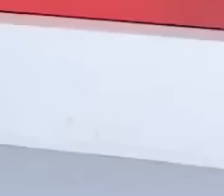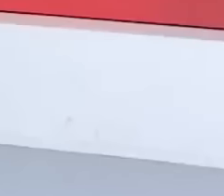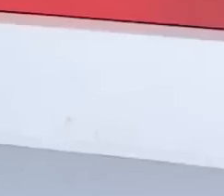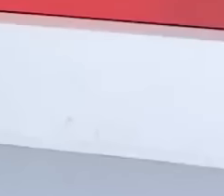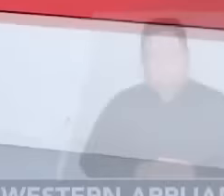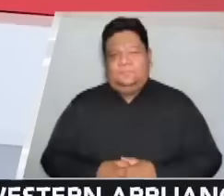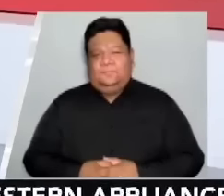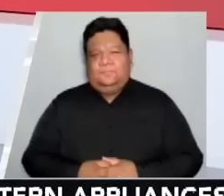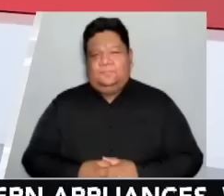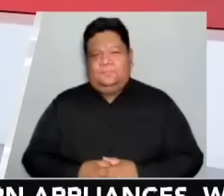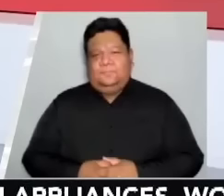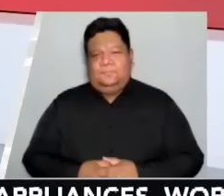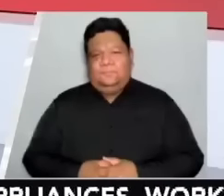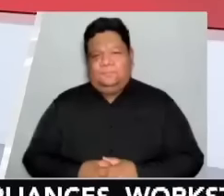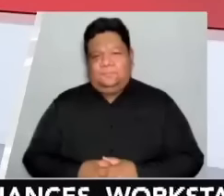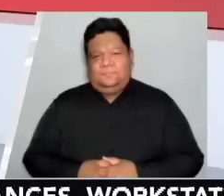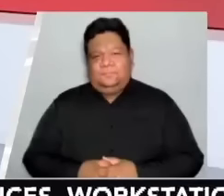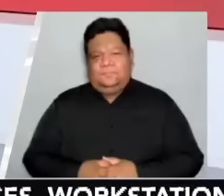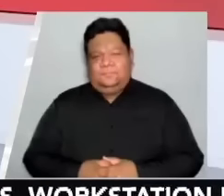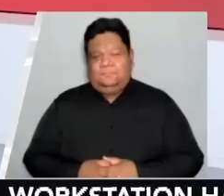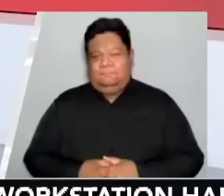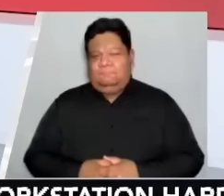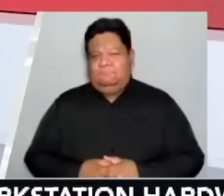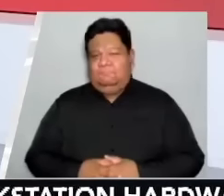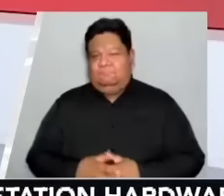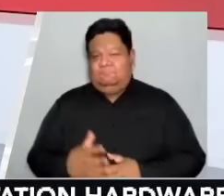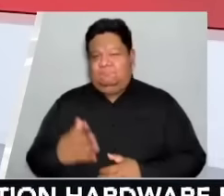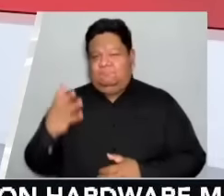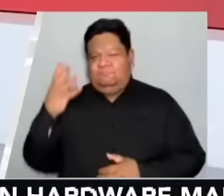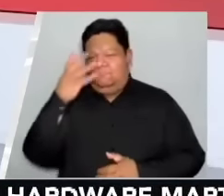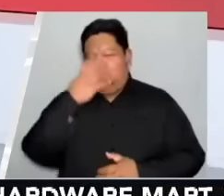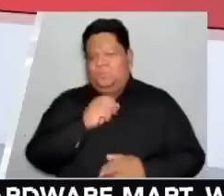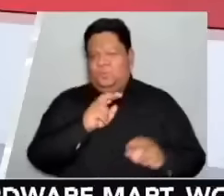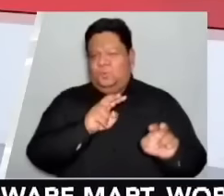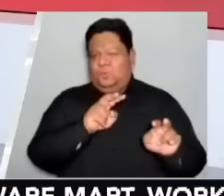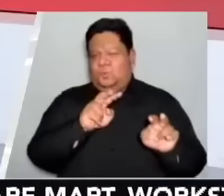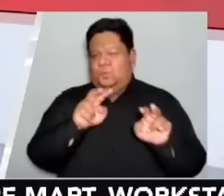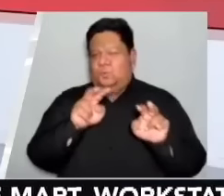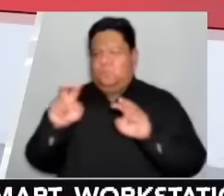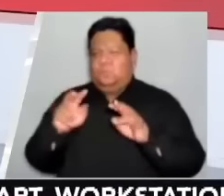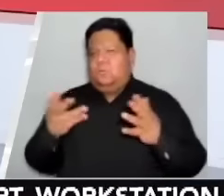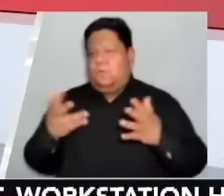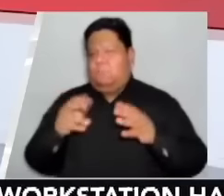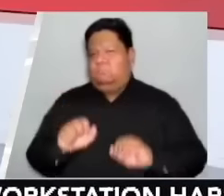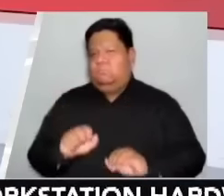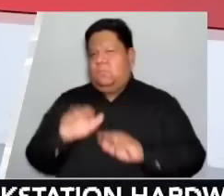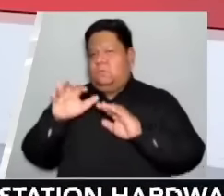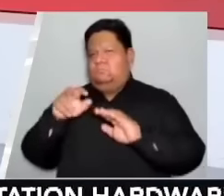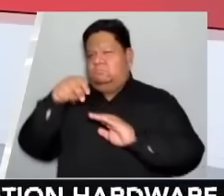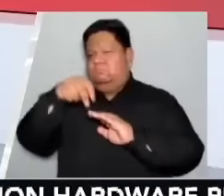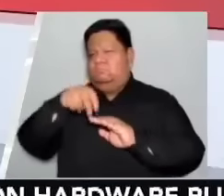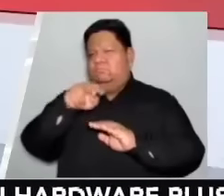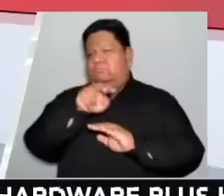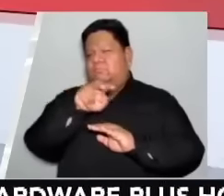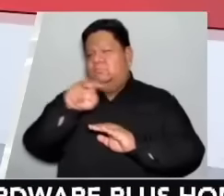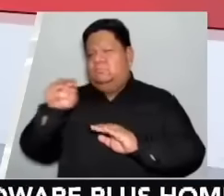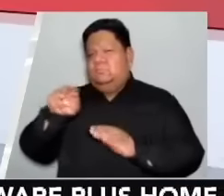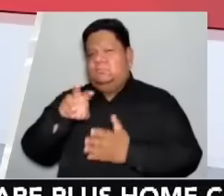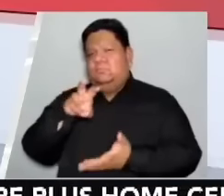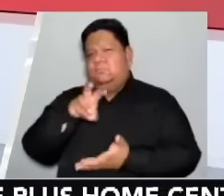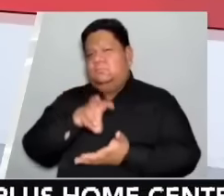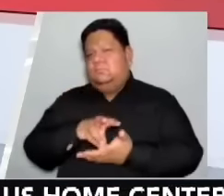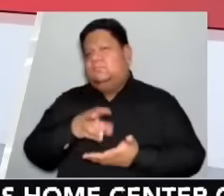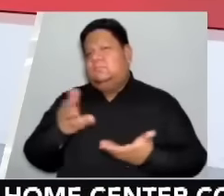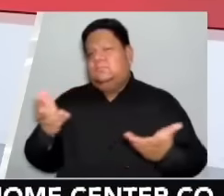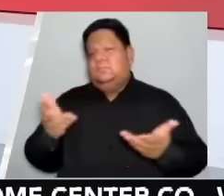news heavenly view ang naghihintay sa tuktok ng isang bundok sa kbu Nueva Vizcaya ang